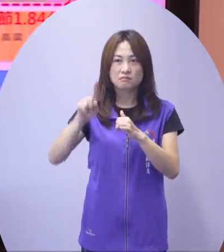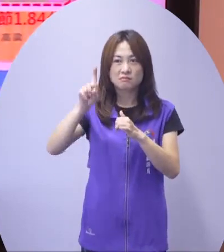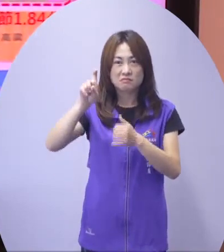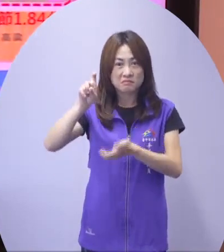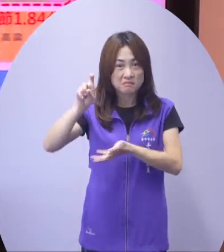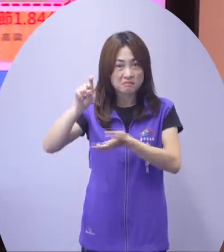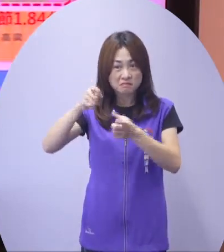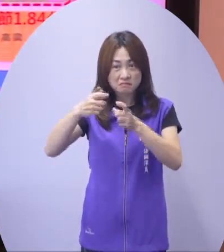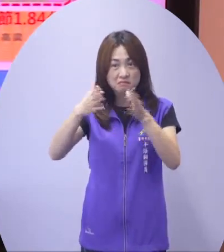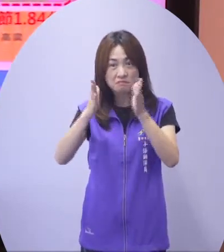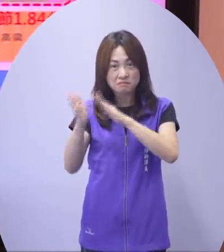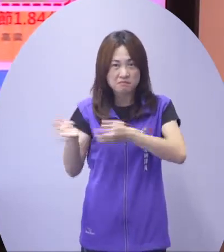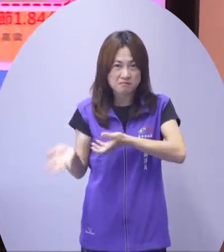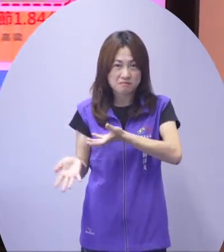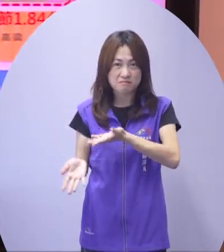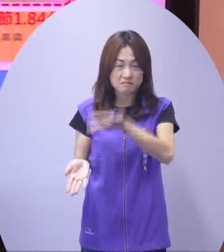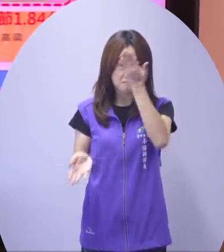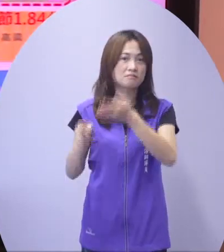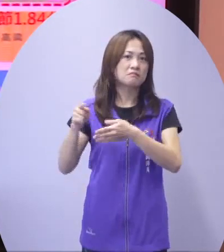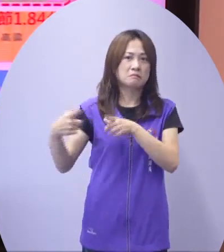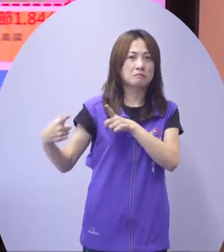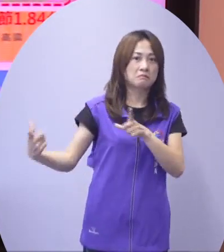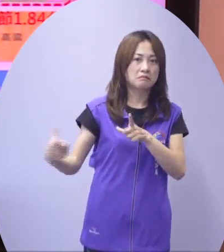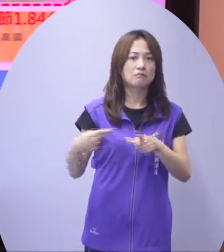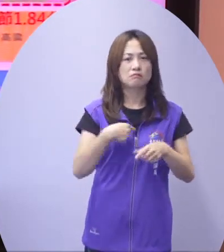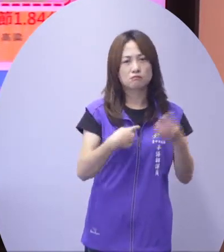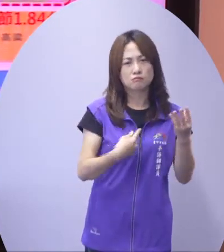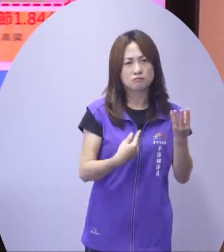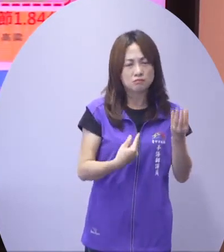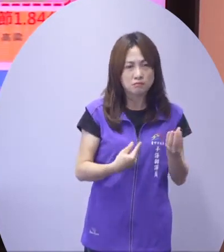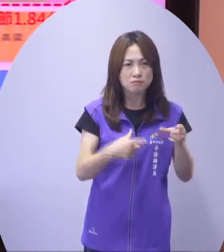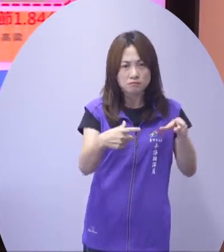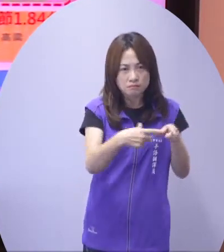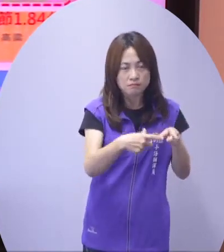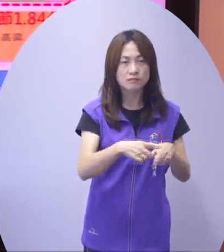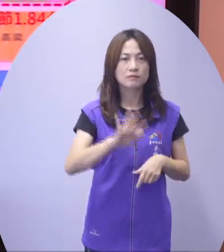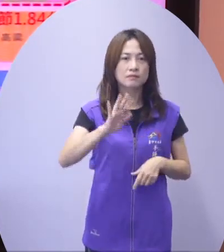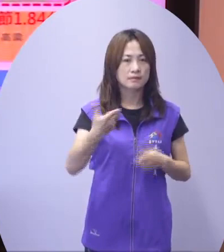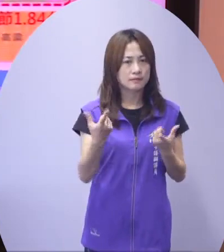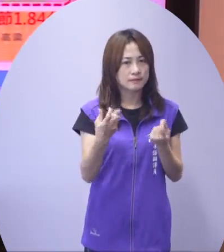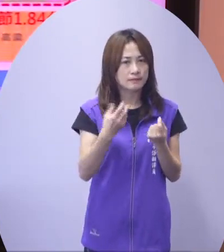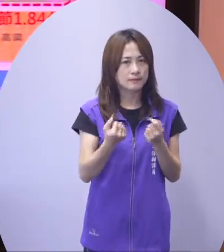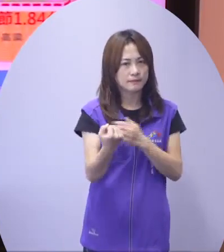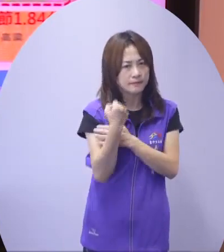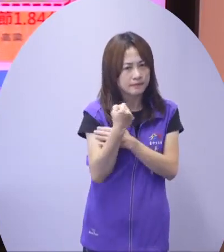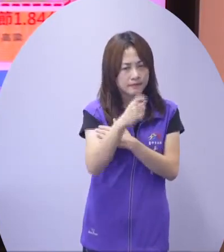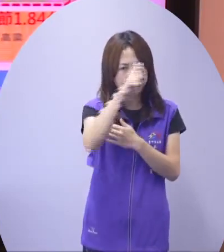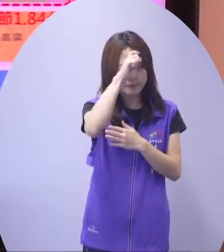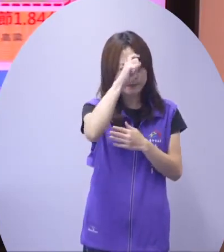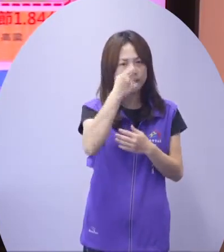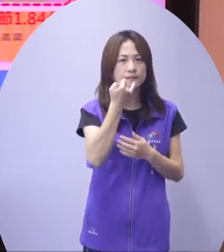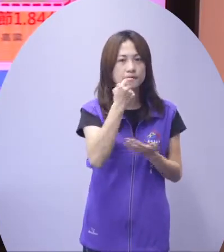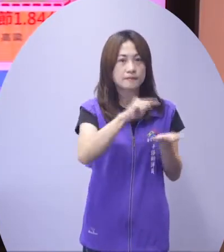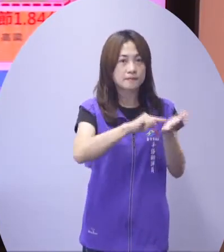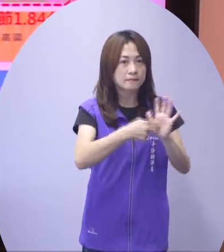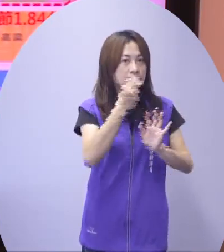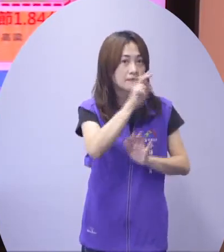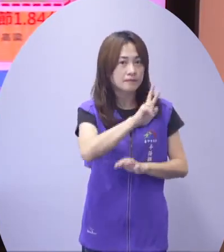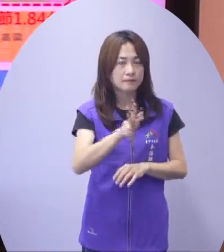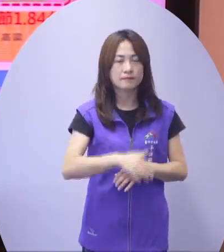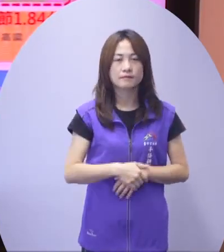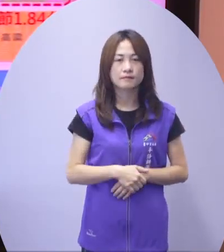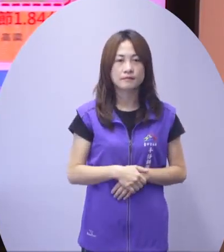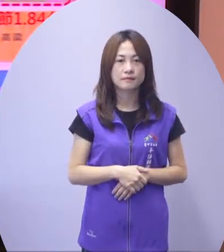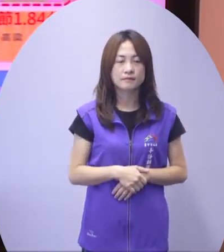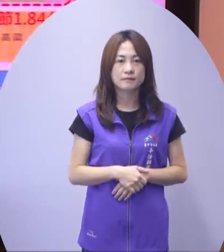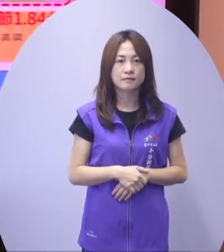包覆在整个里面哦。但是呢我们也是尽心尽力努力的，希望能够呈现出这一区的特色哦。那么我